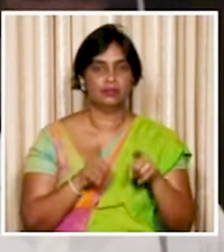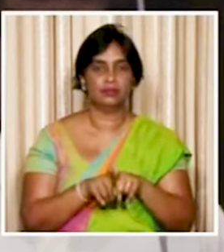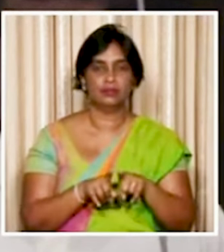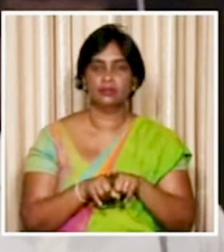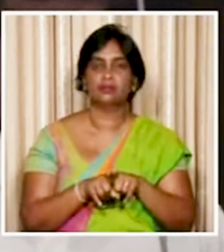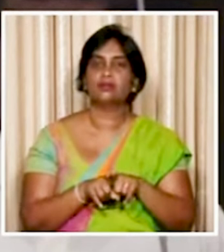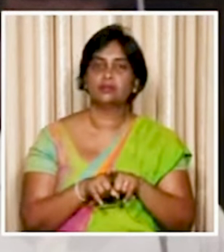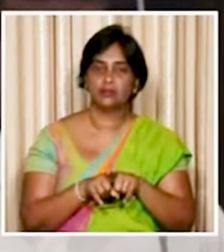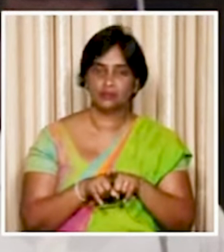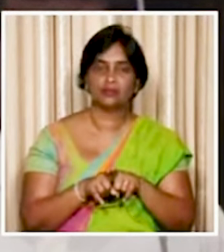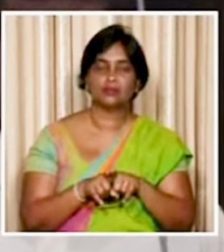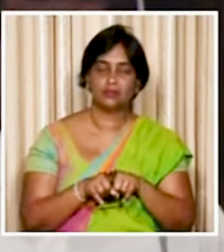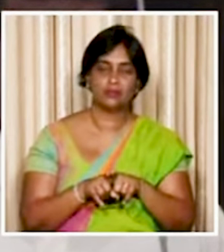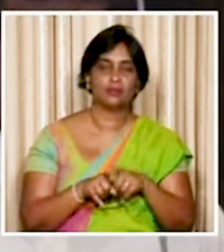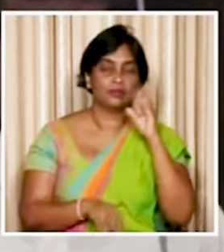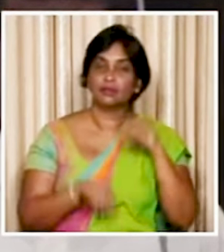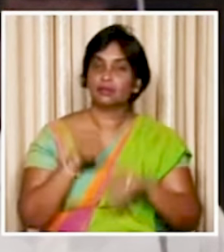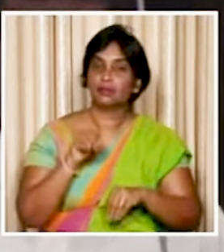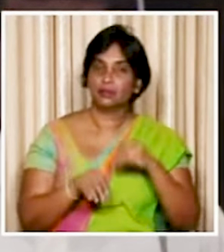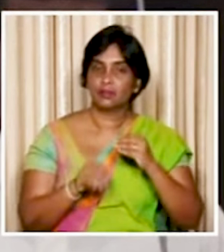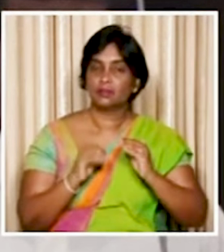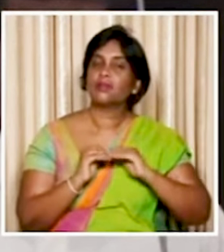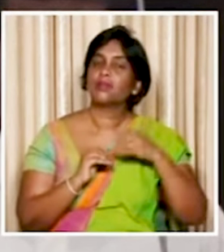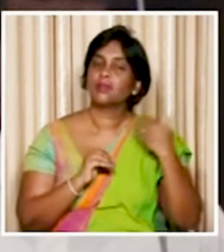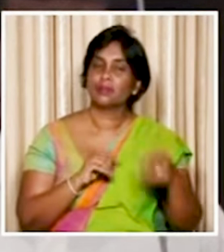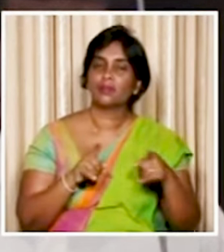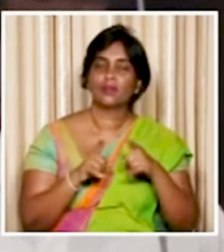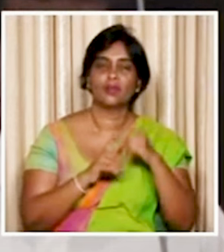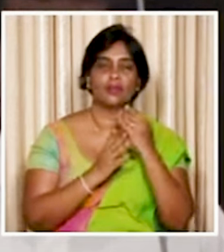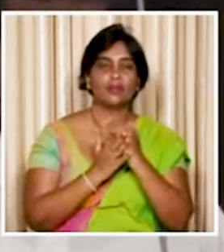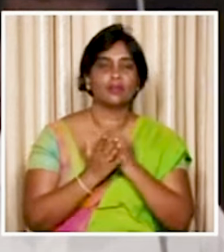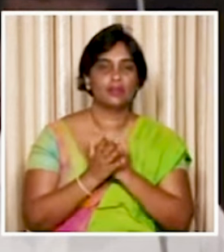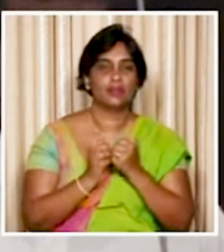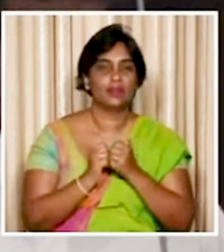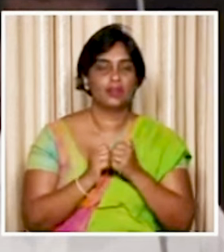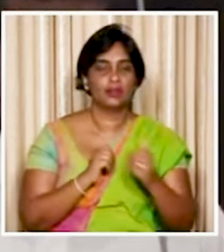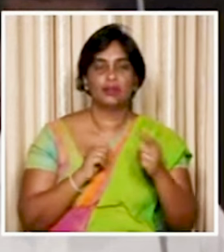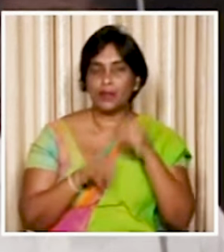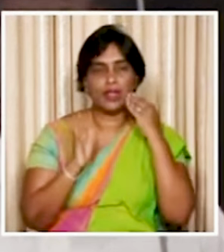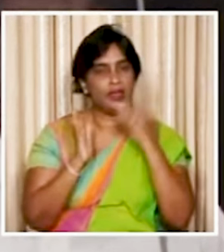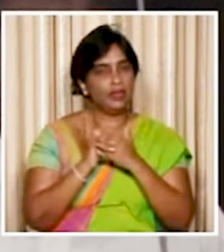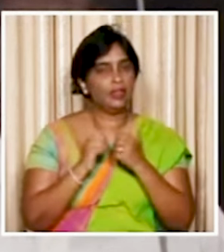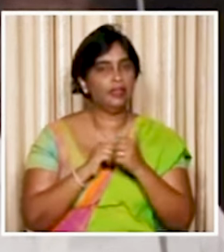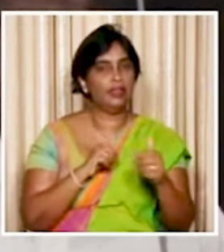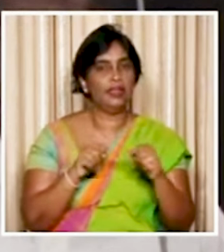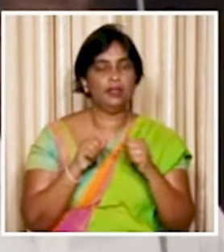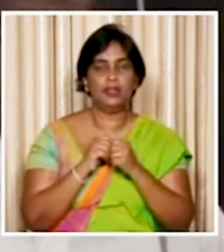2019 ஆண்டு ஜனாதிபதி தேர்தலின் பிற்பாடு எடுத்த பிழையான தீர்மானங்கள் மாத்திரமல்ல,